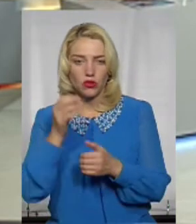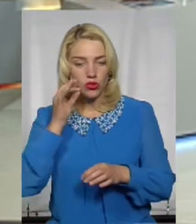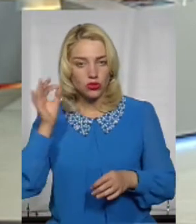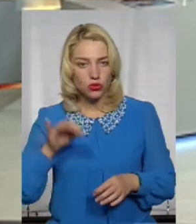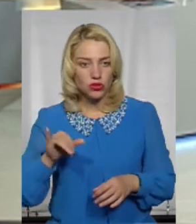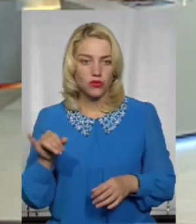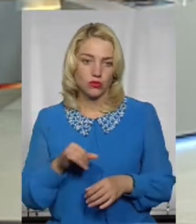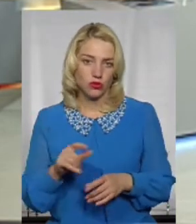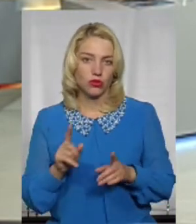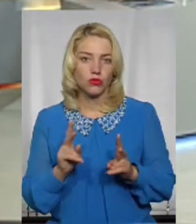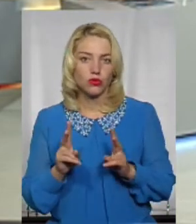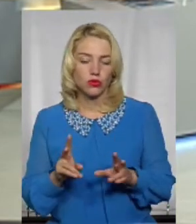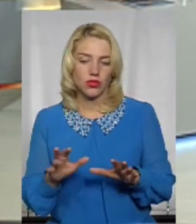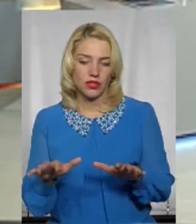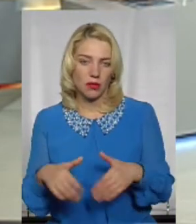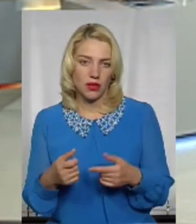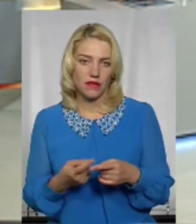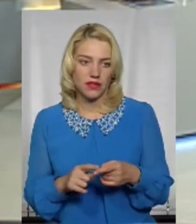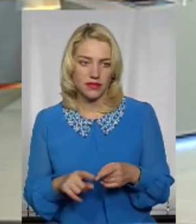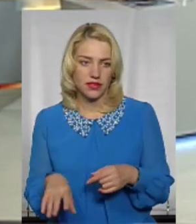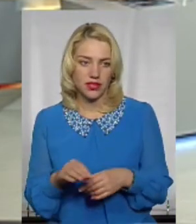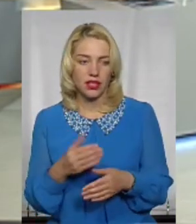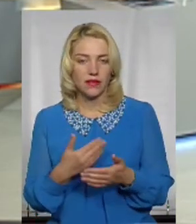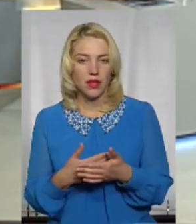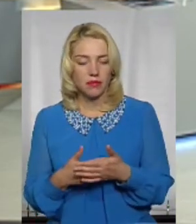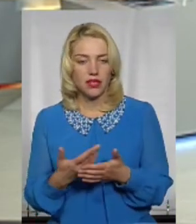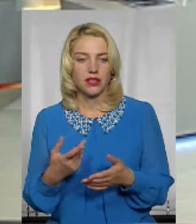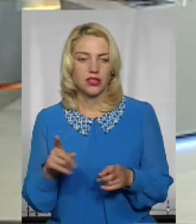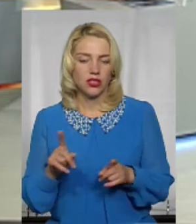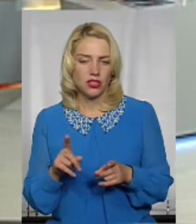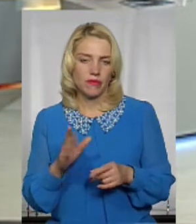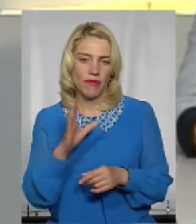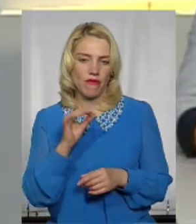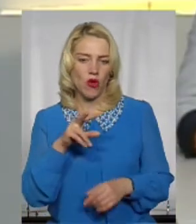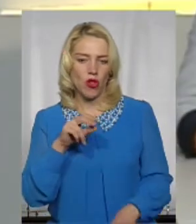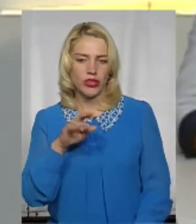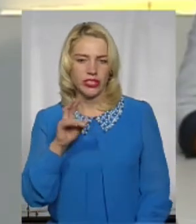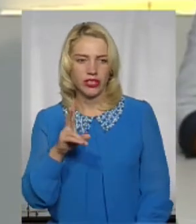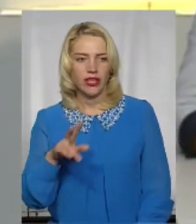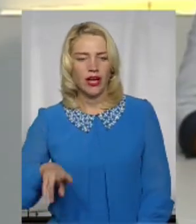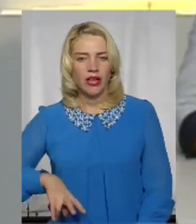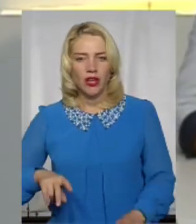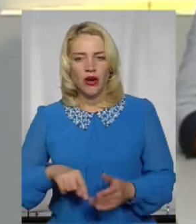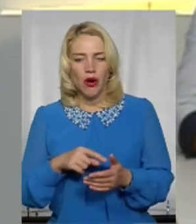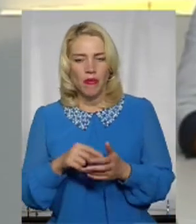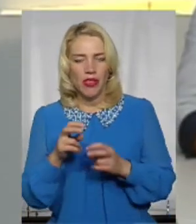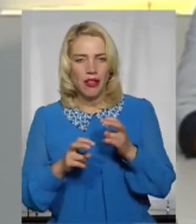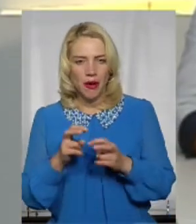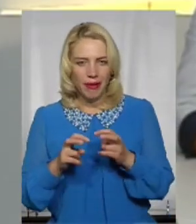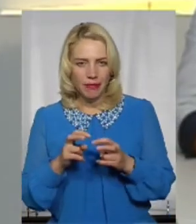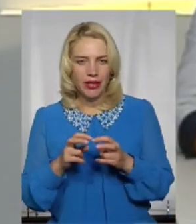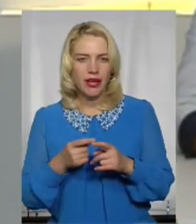і все-таки, щоб хтось забирав це все, робив. Наприклад, знову ж таки, той самий Волочиськ, директор комунального підприємства,